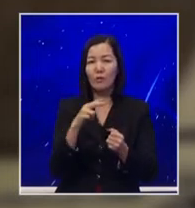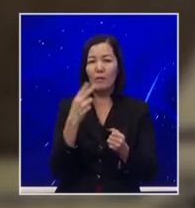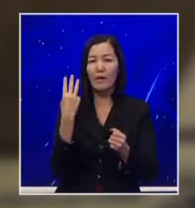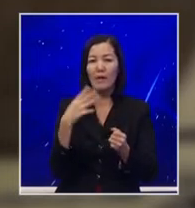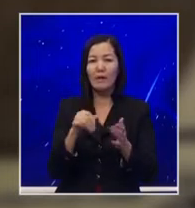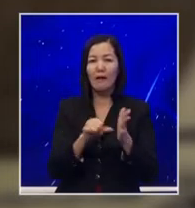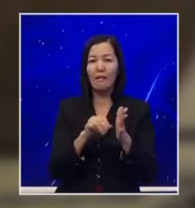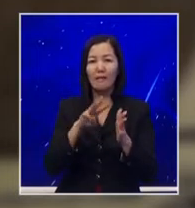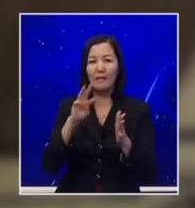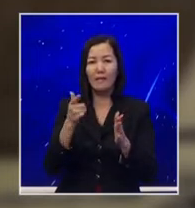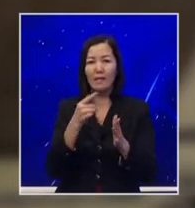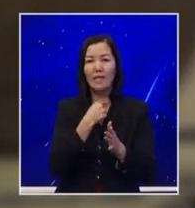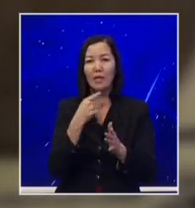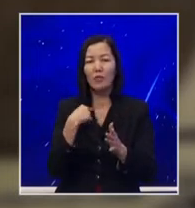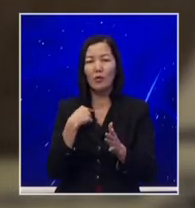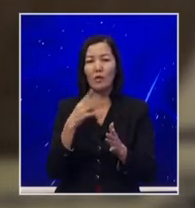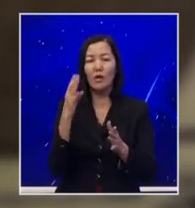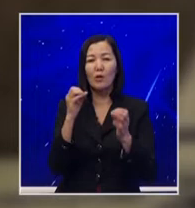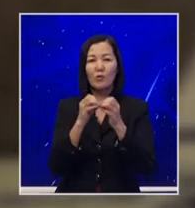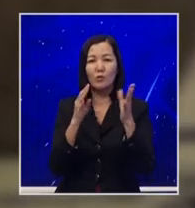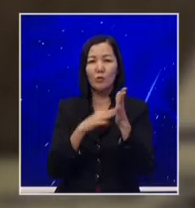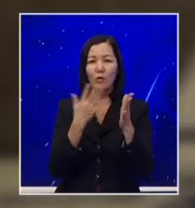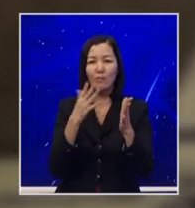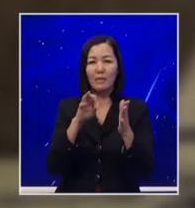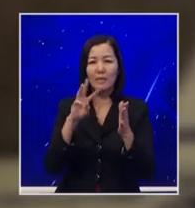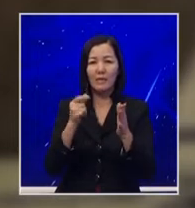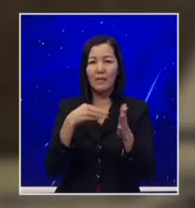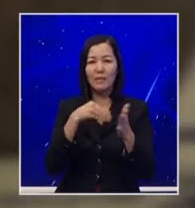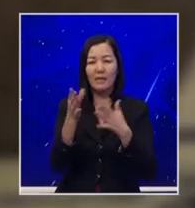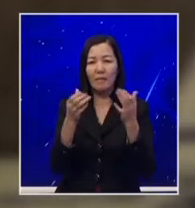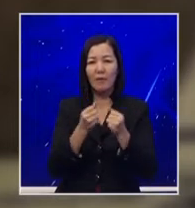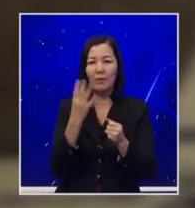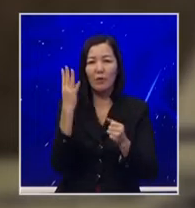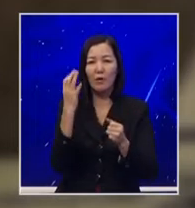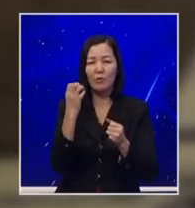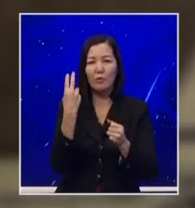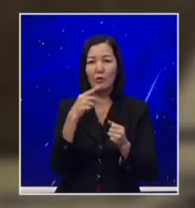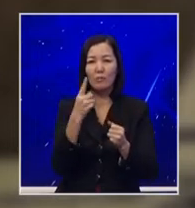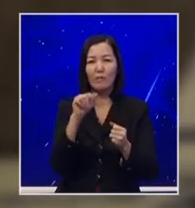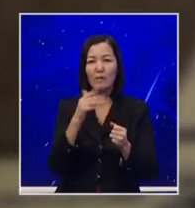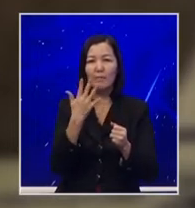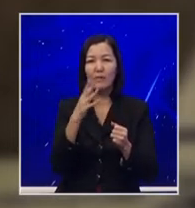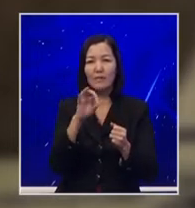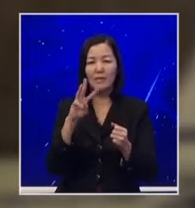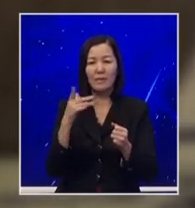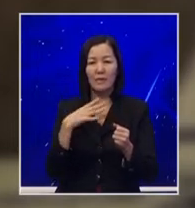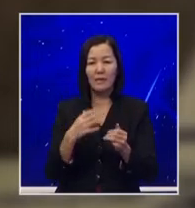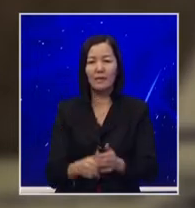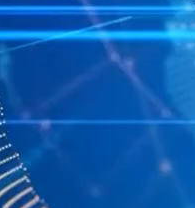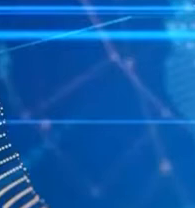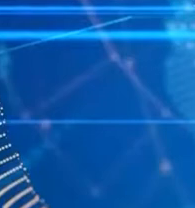420,46 теңге. Ал Талдықорғанда сату 419,5 теңге болса, сатып алу 421,5 теңге.